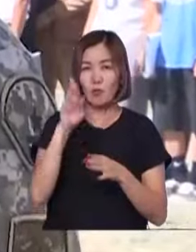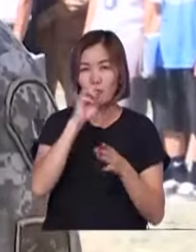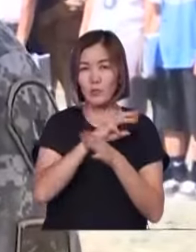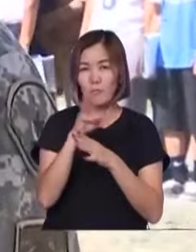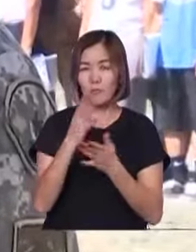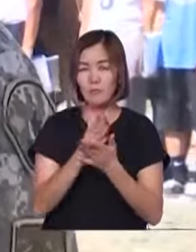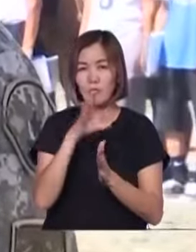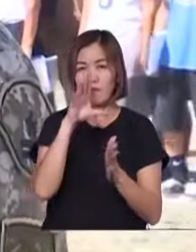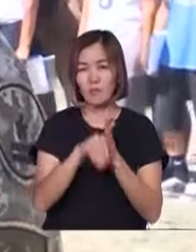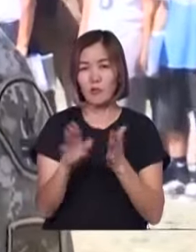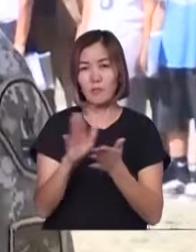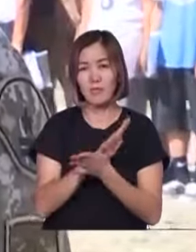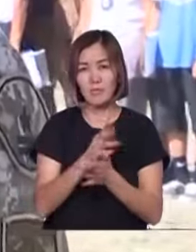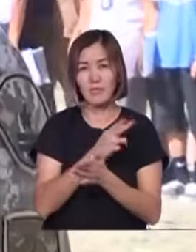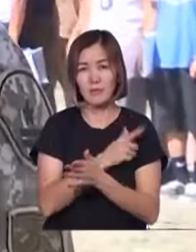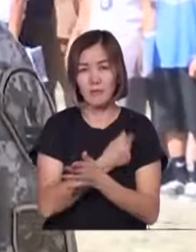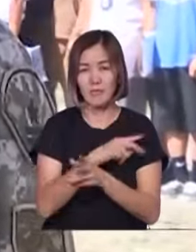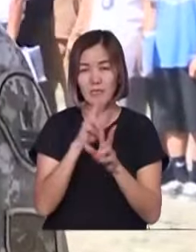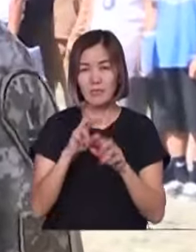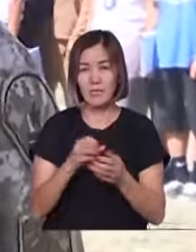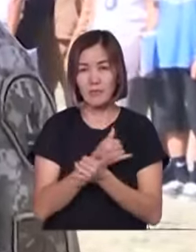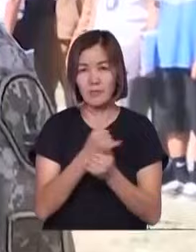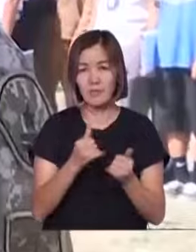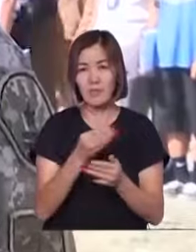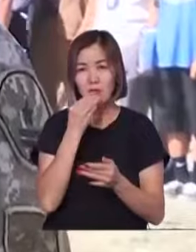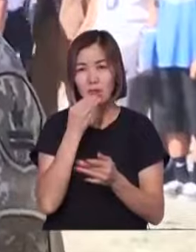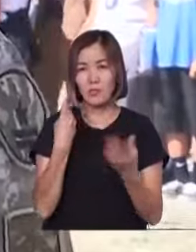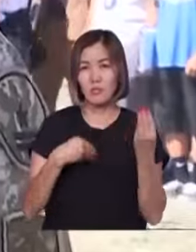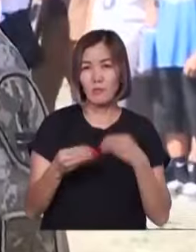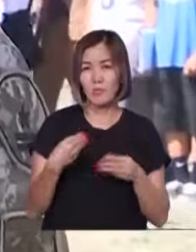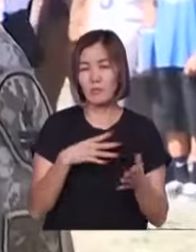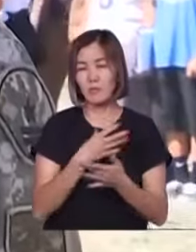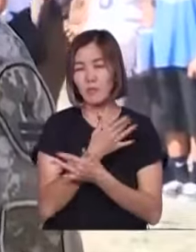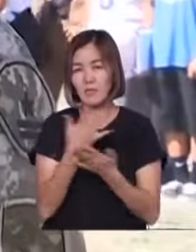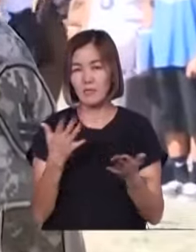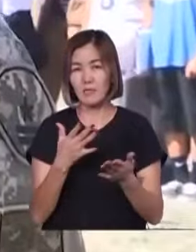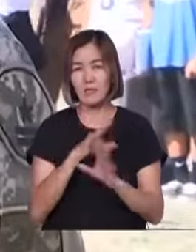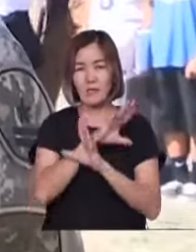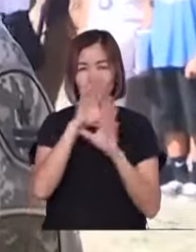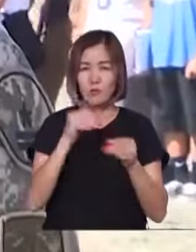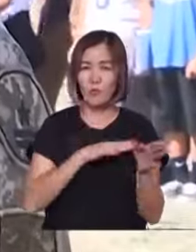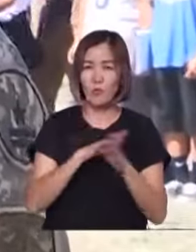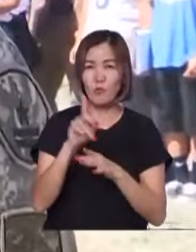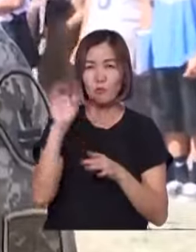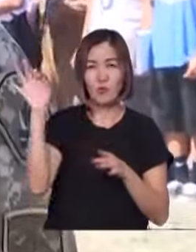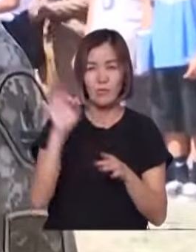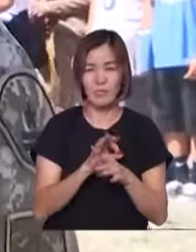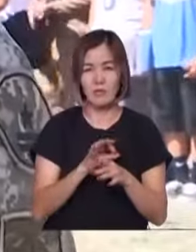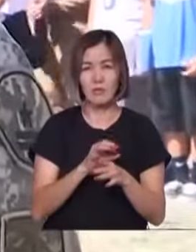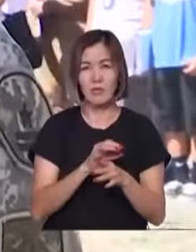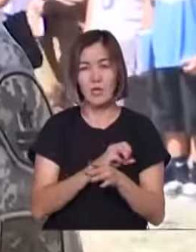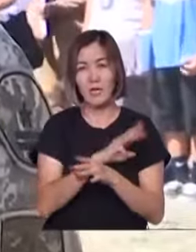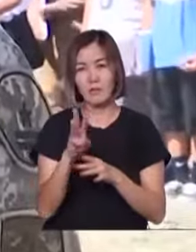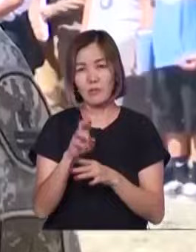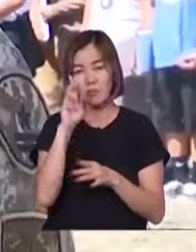Туда входит бесплатное медицинское обеспечение вещевое обеспечение продовольственное обеспечение э и также во время